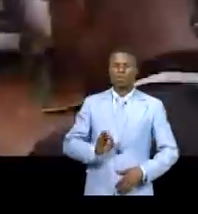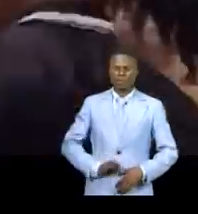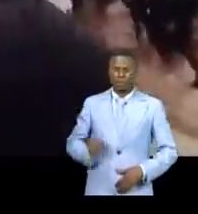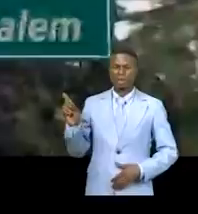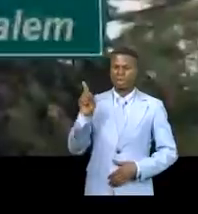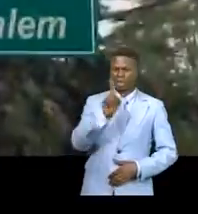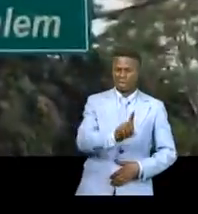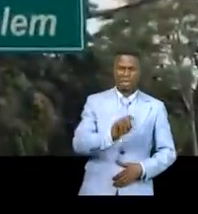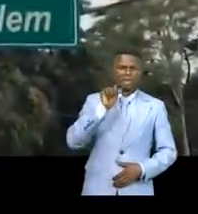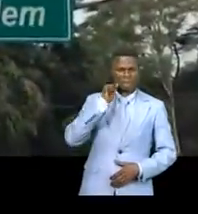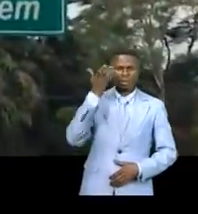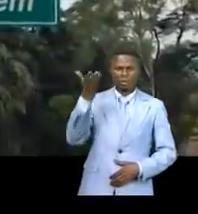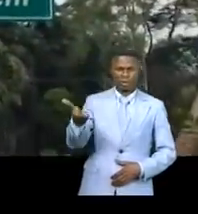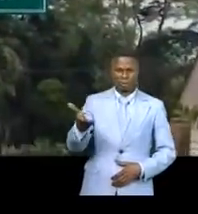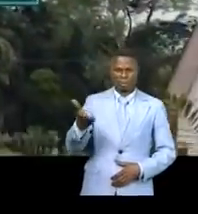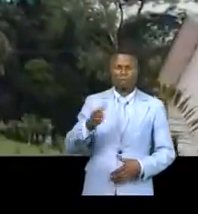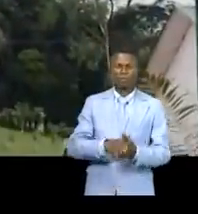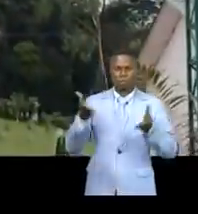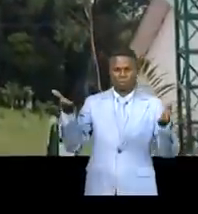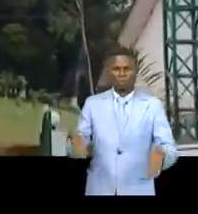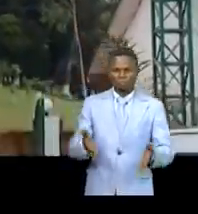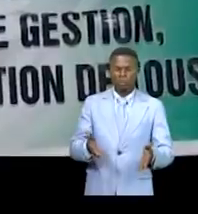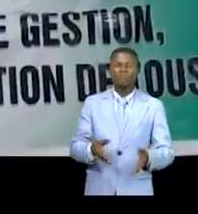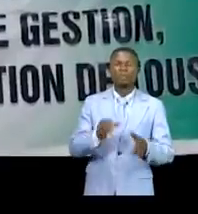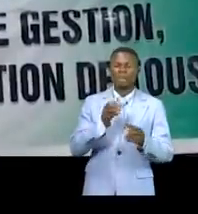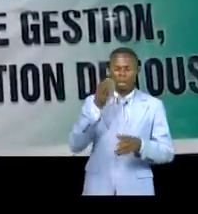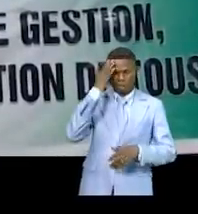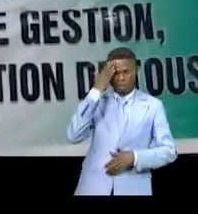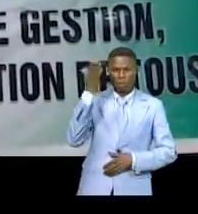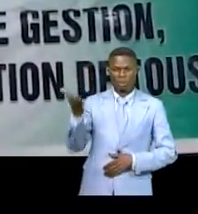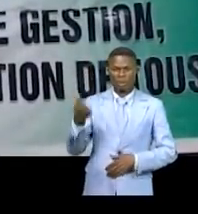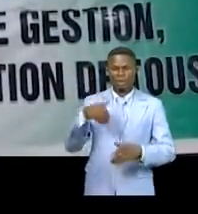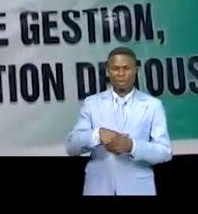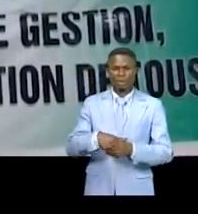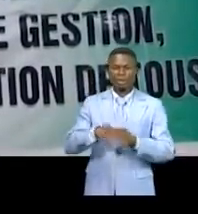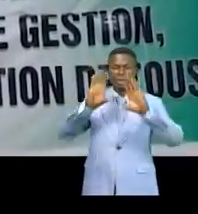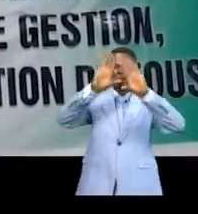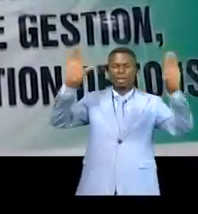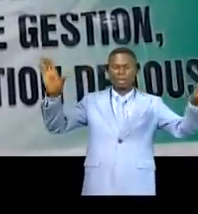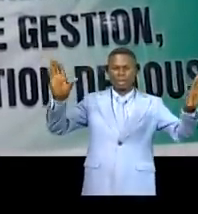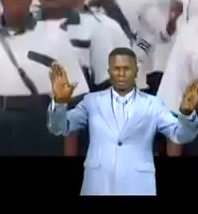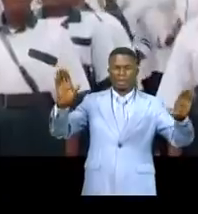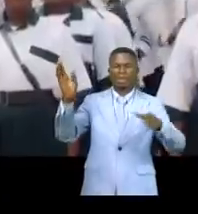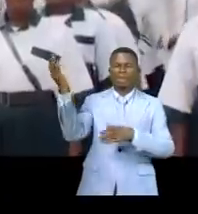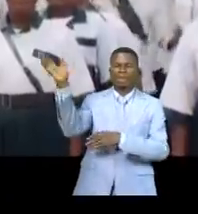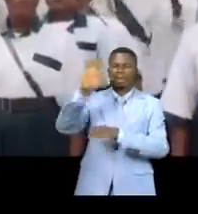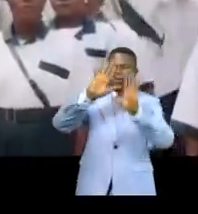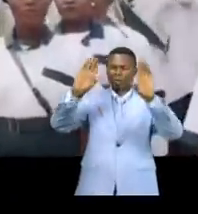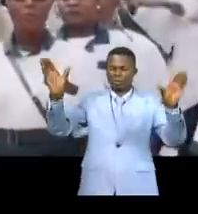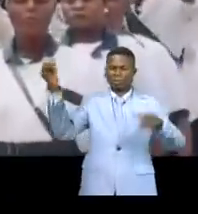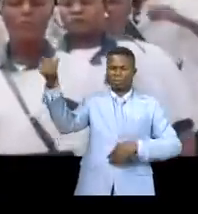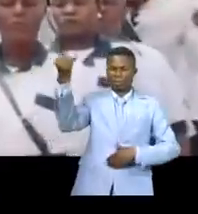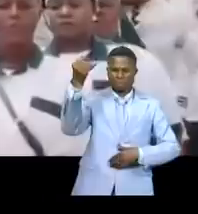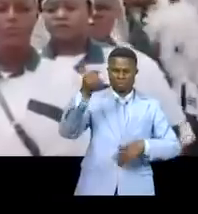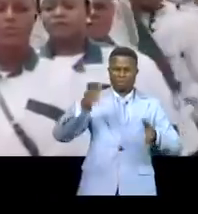Félix-Antoine Tshisekedi Tshilombo, dont la présence est déjà annoncée ici à travers des banderoles et calicots placés le long